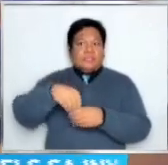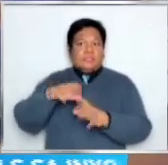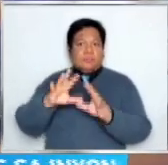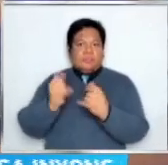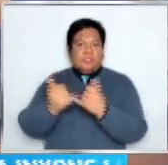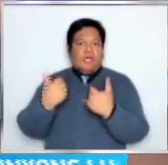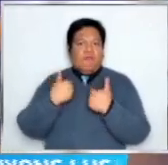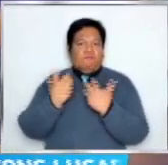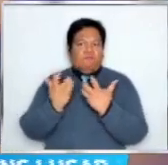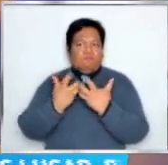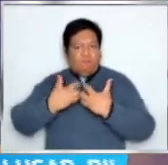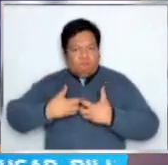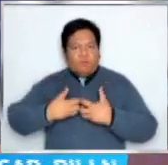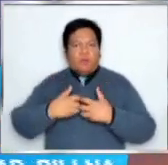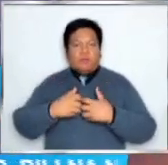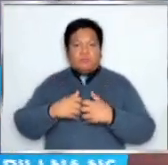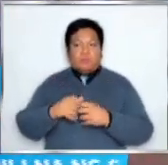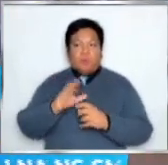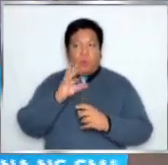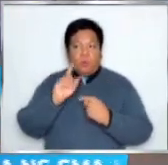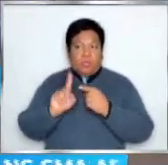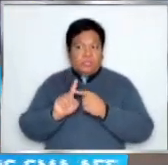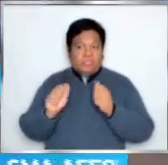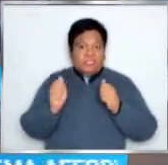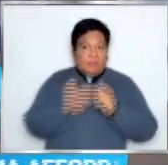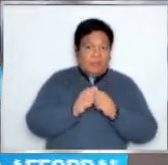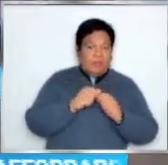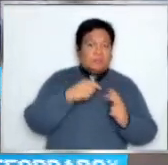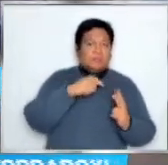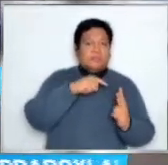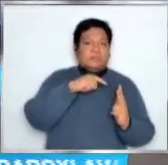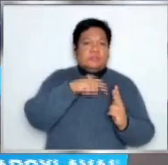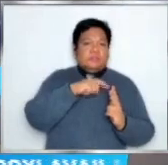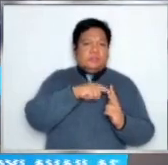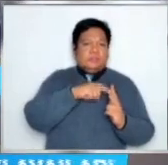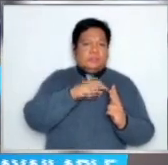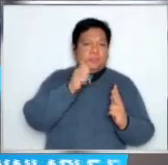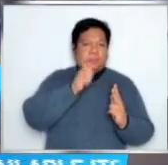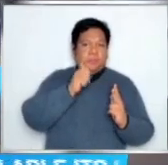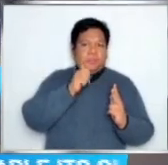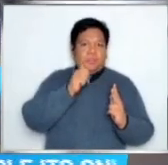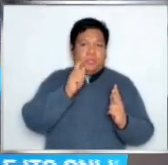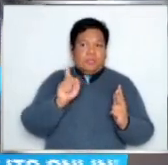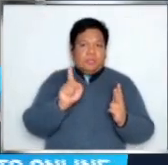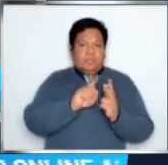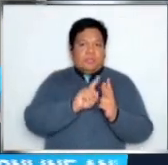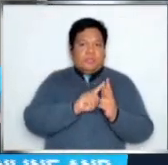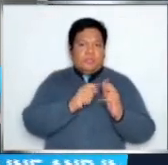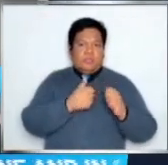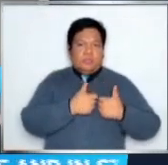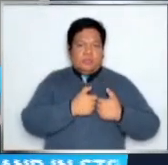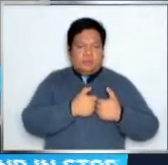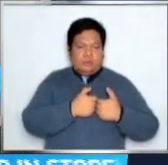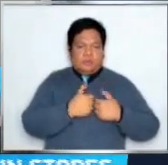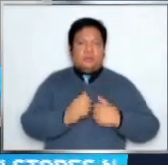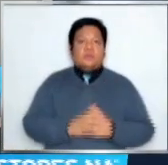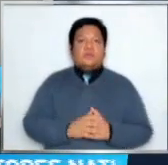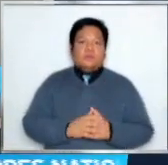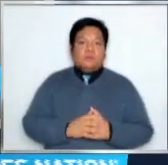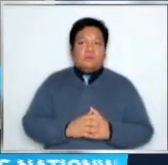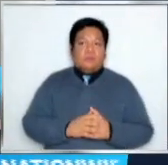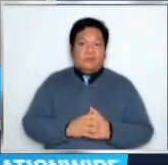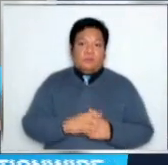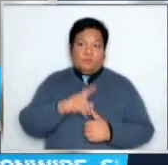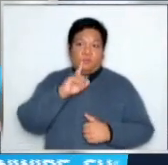Ang kasabwat daw ng suspect, isa sa mga babaeng appraiser na kanya umanong karelasyon. Bago pa man pumasok ang